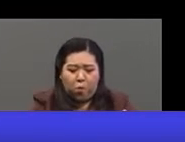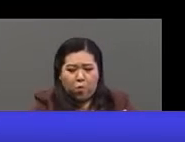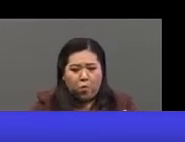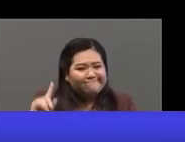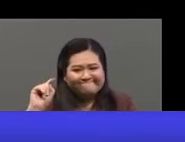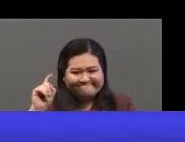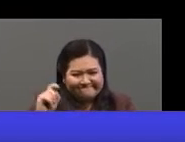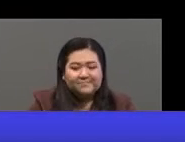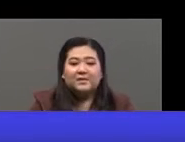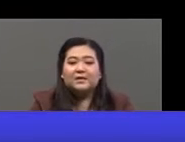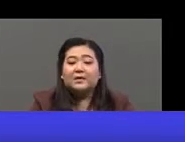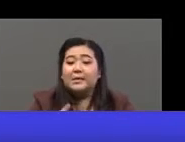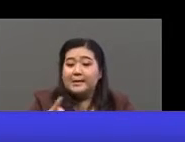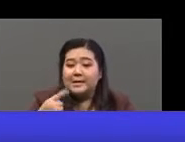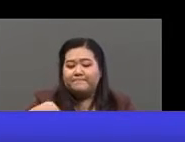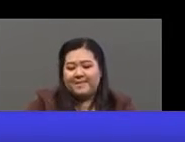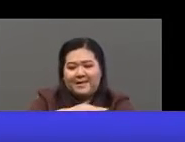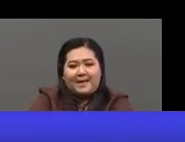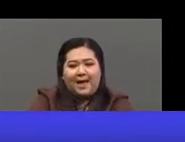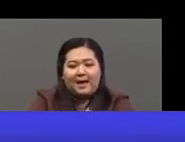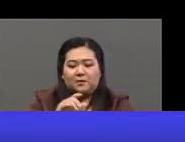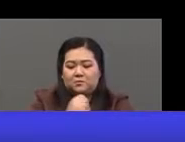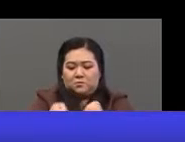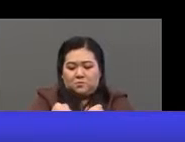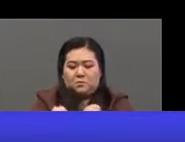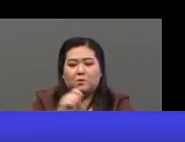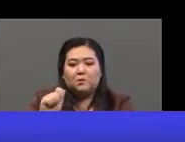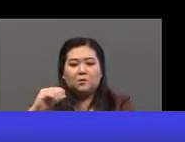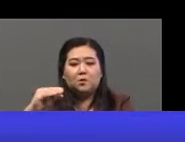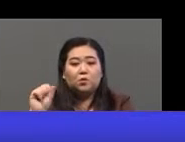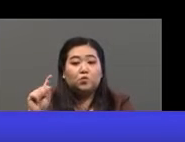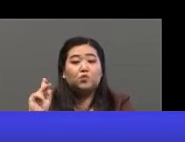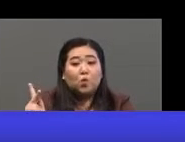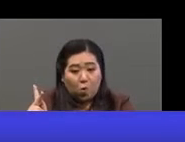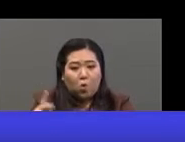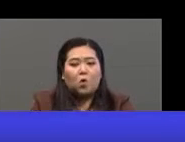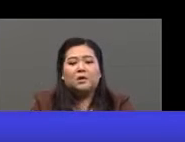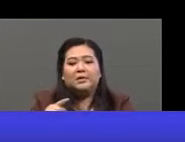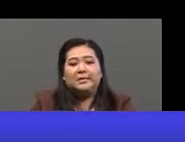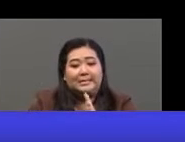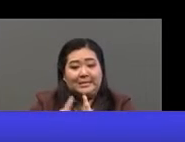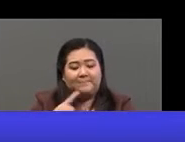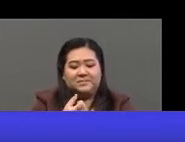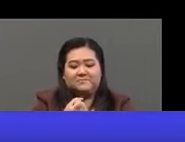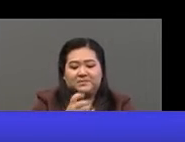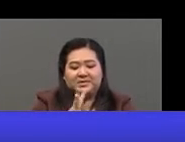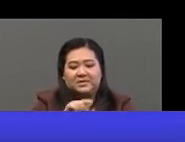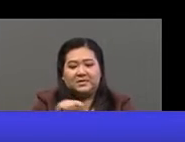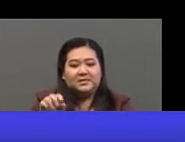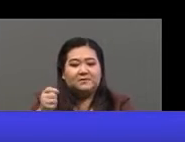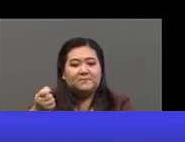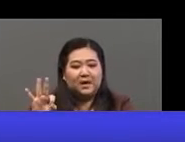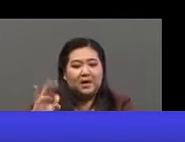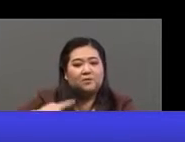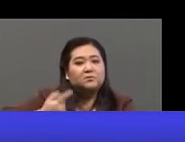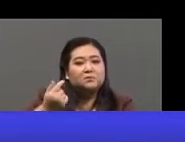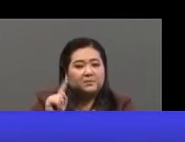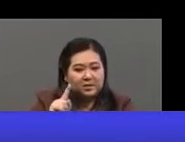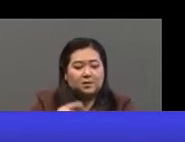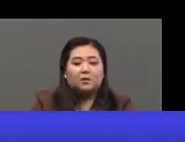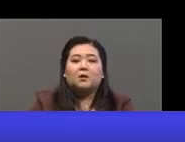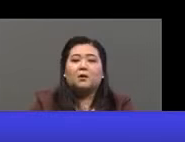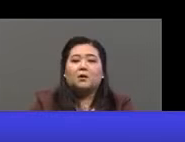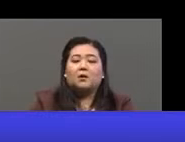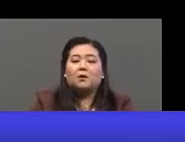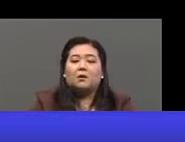นะอ่ะเดี๋ยวเขาบอกว่าเนี่ยจะต้องใช้วันที่ 14ถึง 19พฤศจิกายนนี้นะคะทีนี้มัน